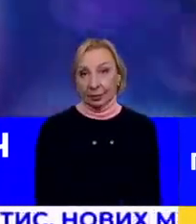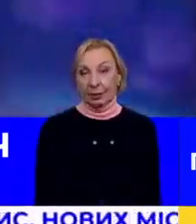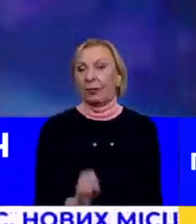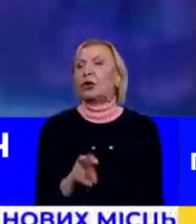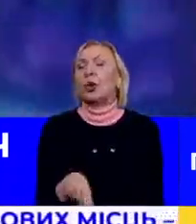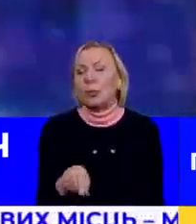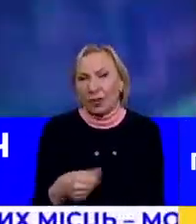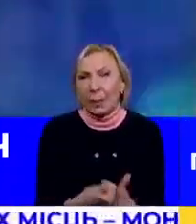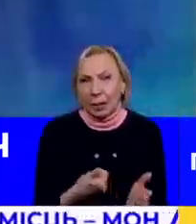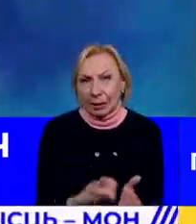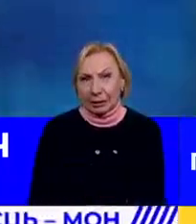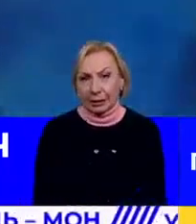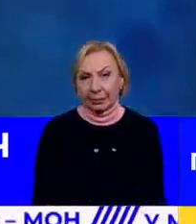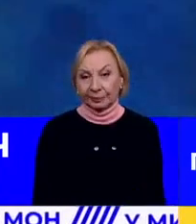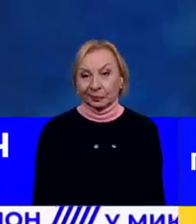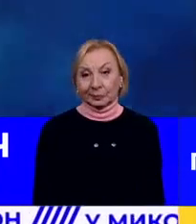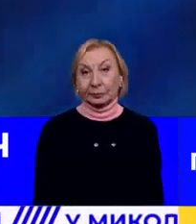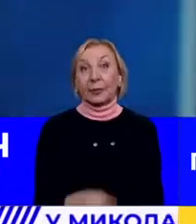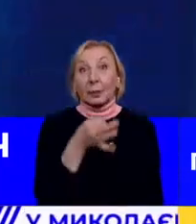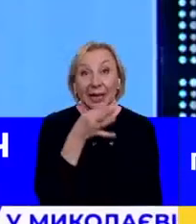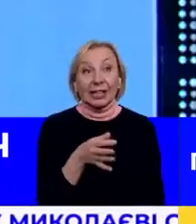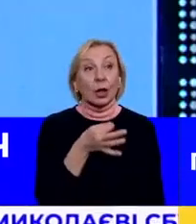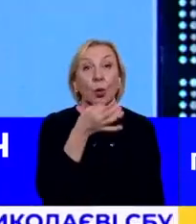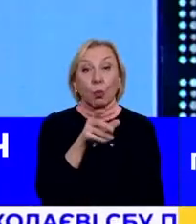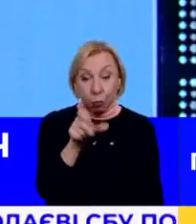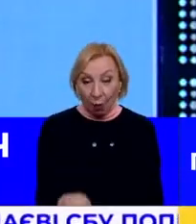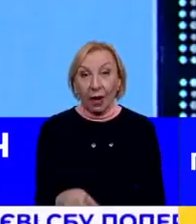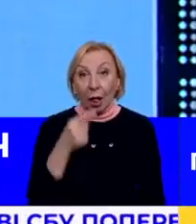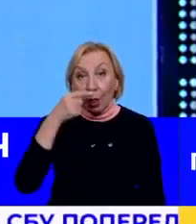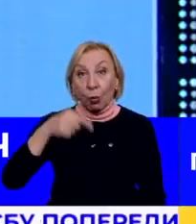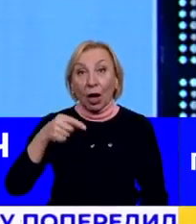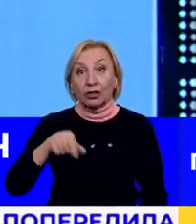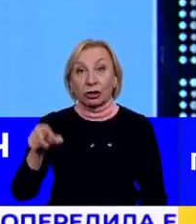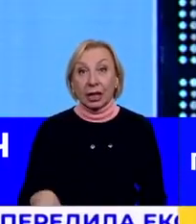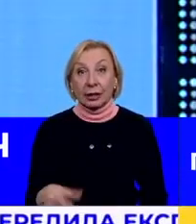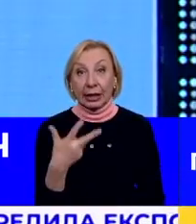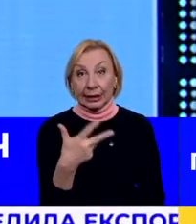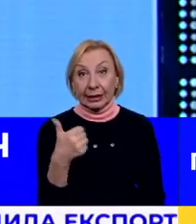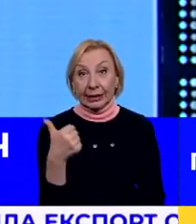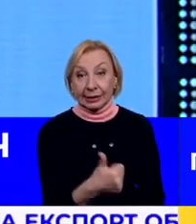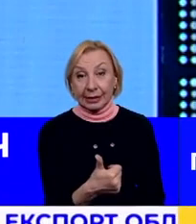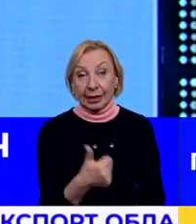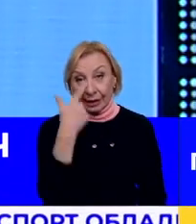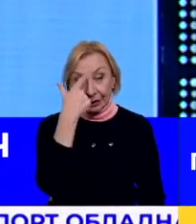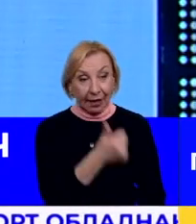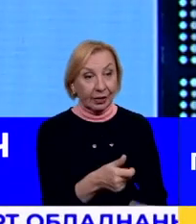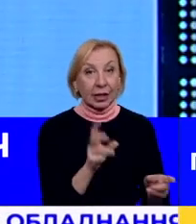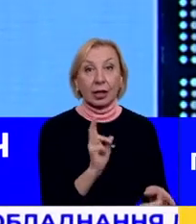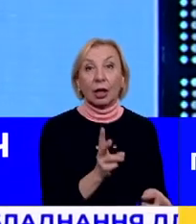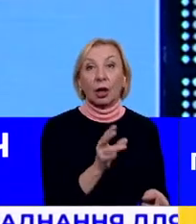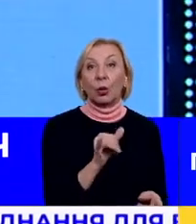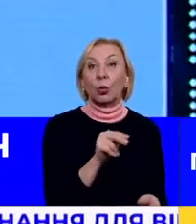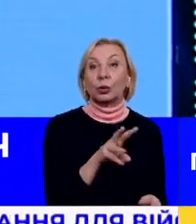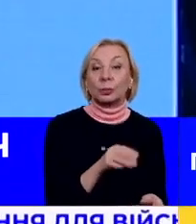молодцы? Луганчанам объясните, берешь любого луганчанина и говоришь, вот смотри, 3 недели заявление Кучмы, заявление, вот, а замечательный